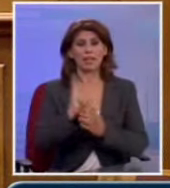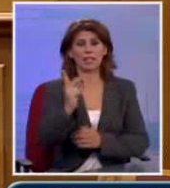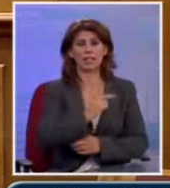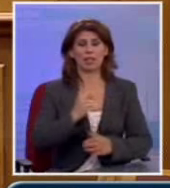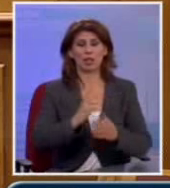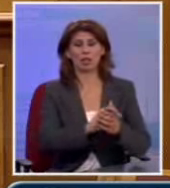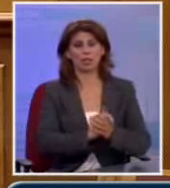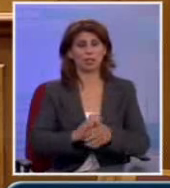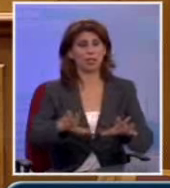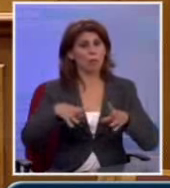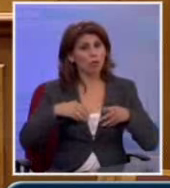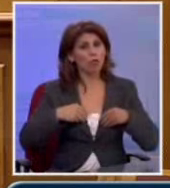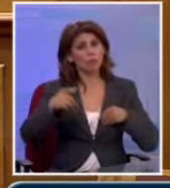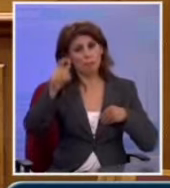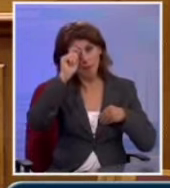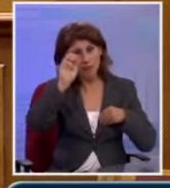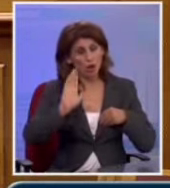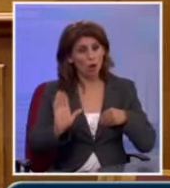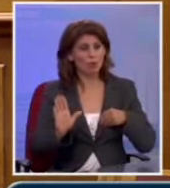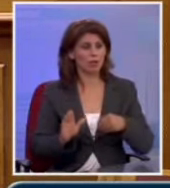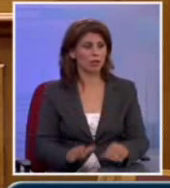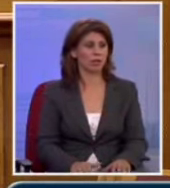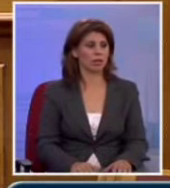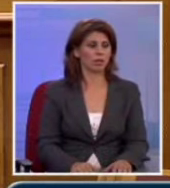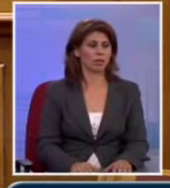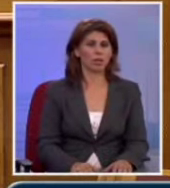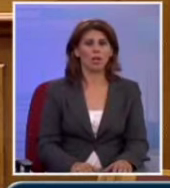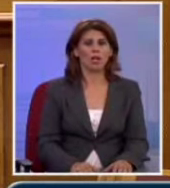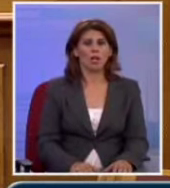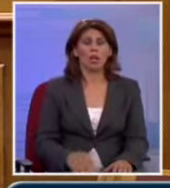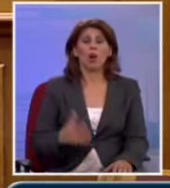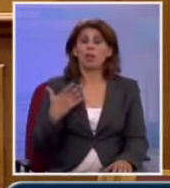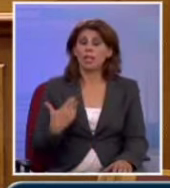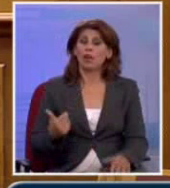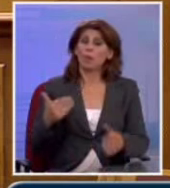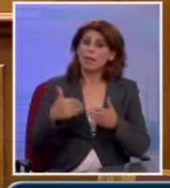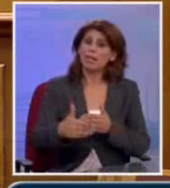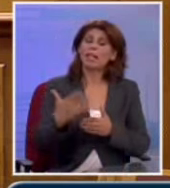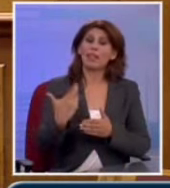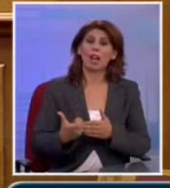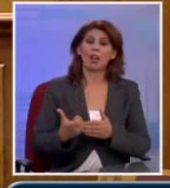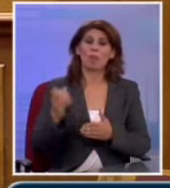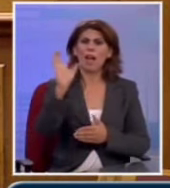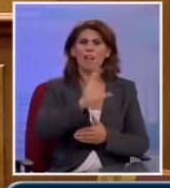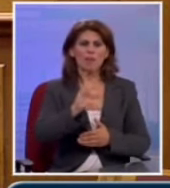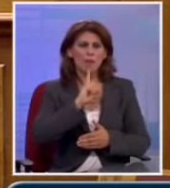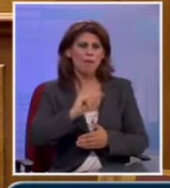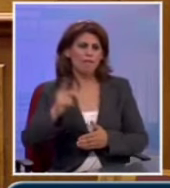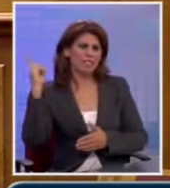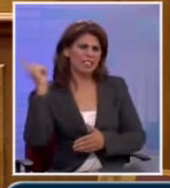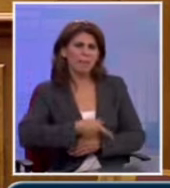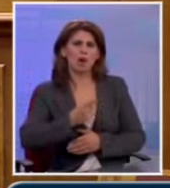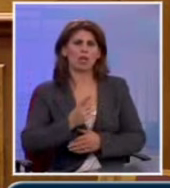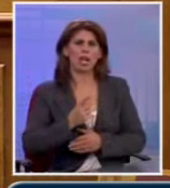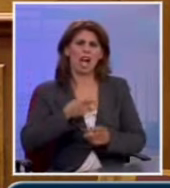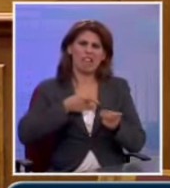Και αποδεχόμαστε, παραδεχόμαστε ότι έχουμε και θα έχουμε μια Ευρώπη της τιμωρίας, μια